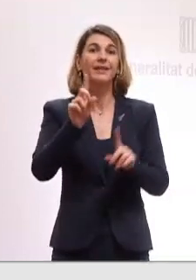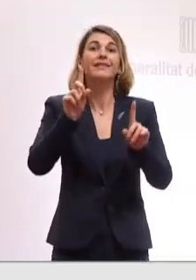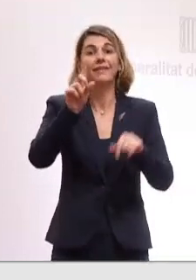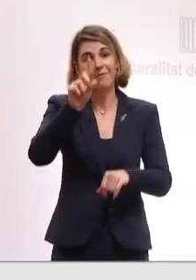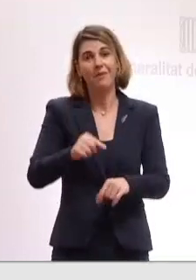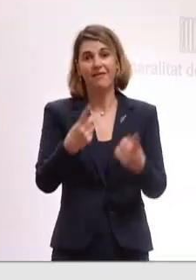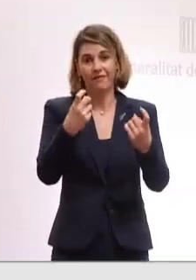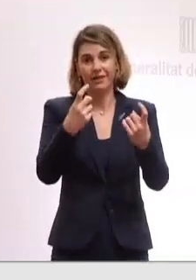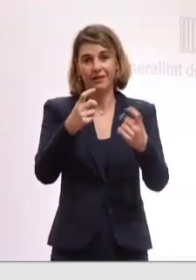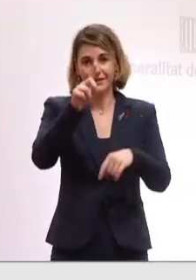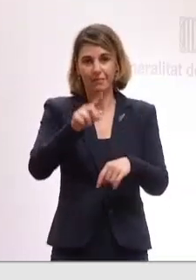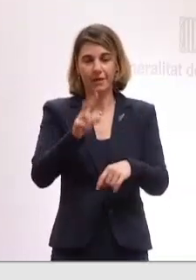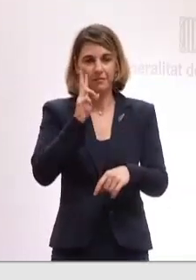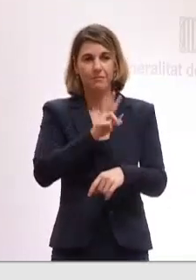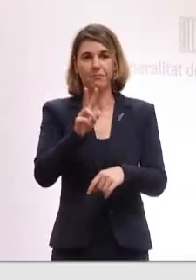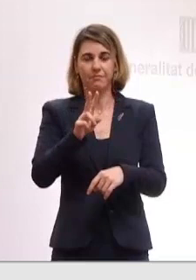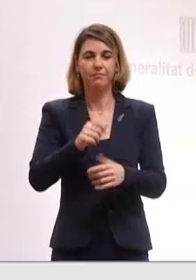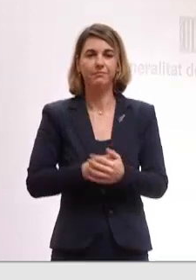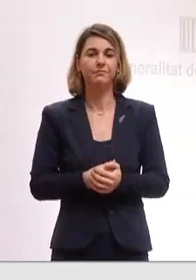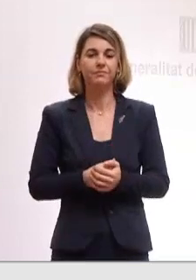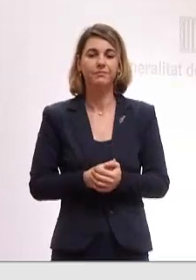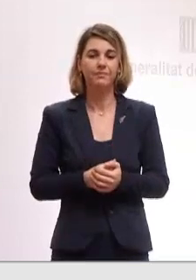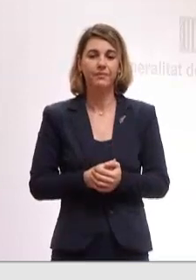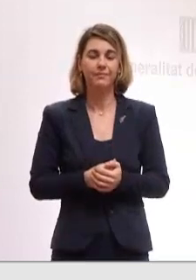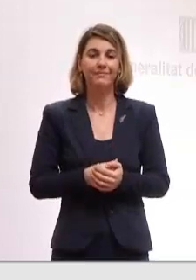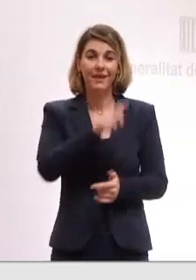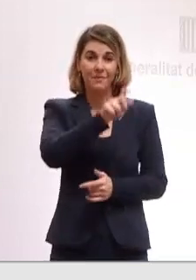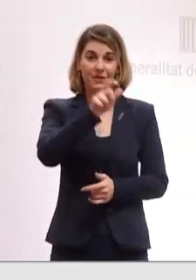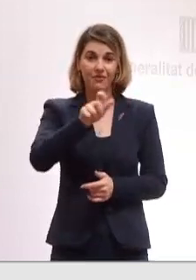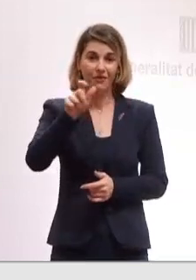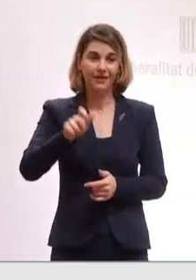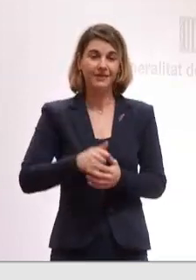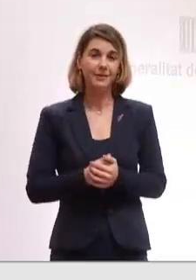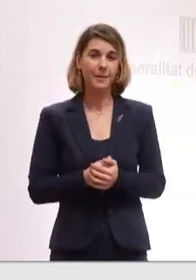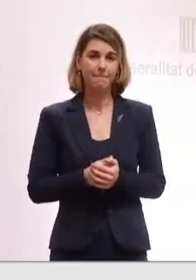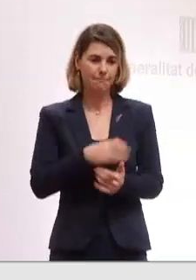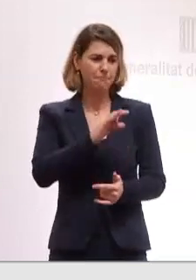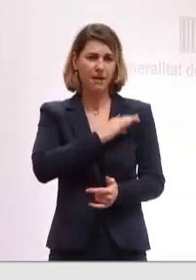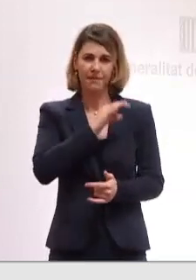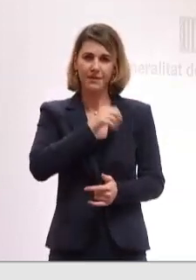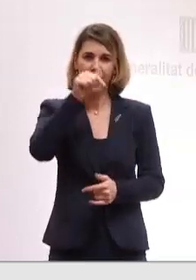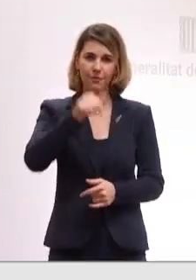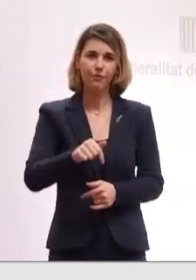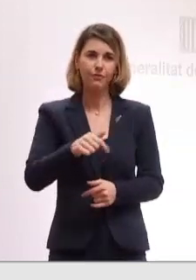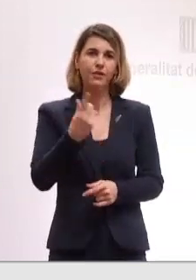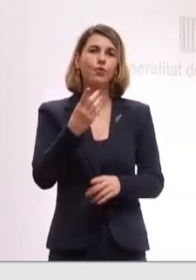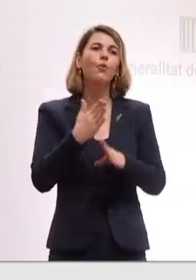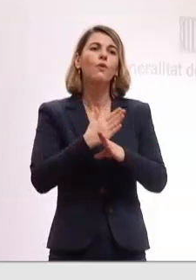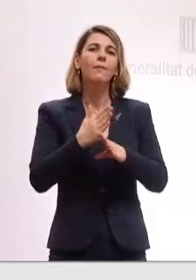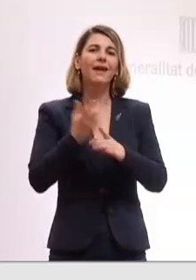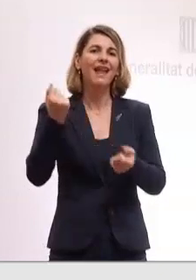té. Les persones que s'han distingit avui amb aquests guardons són una part de